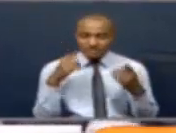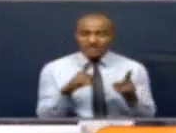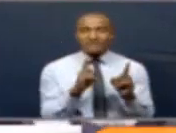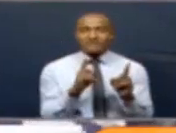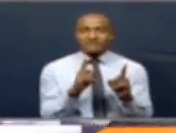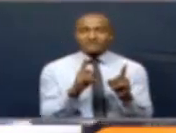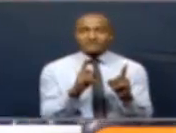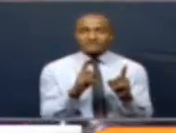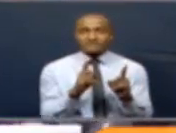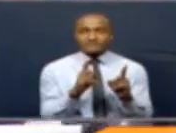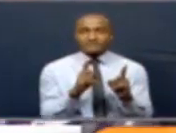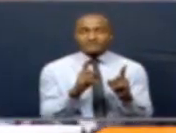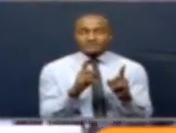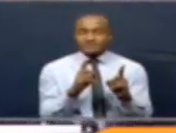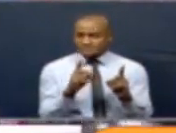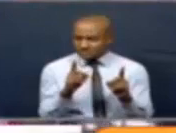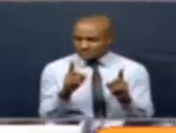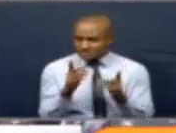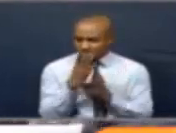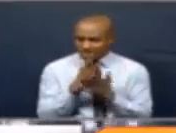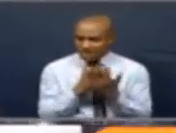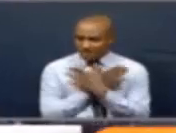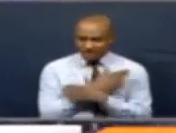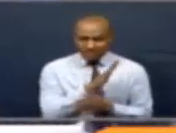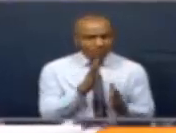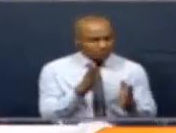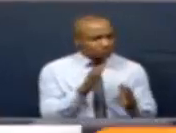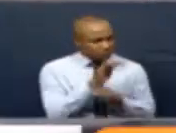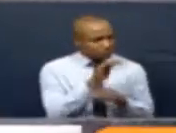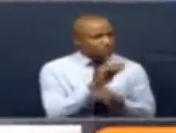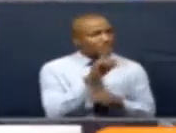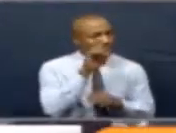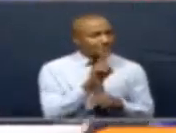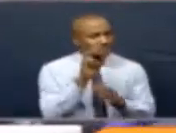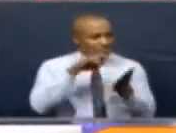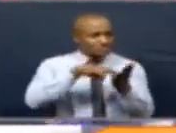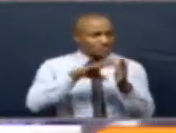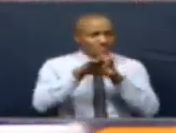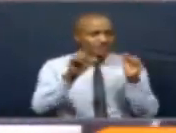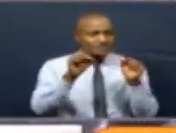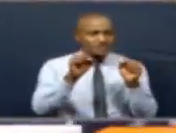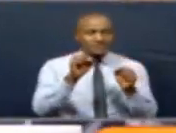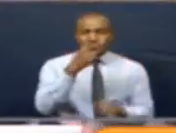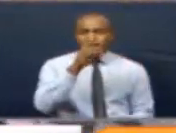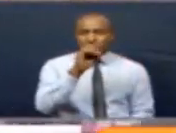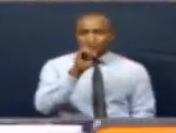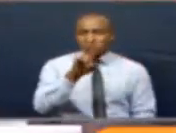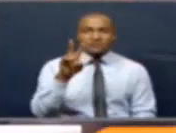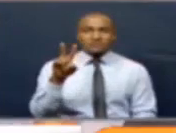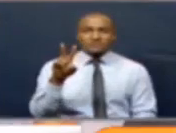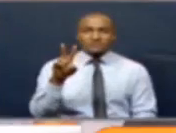Hii ni kufuatia shinikizo kutoka kwa baadhi ya wendani wake wa kisiasa kumtaka kuwania kiti cha urais katika uchaguzi mkuu